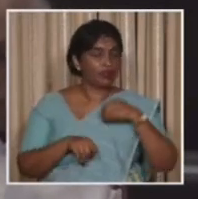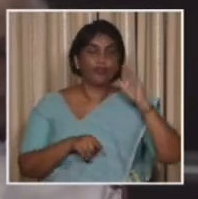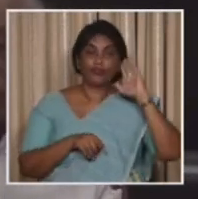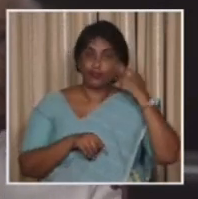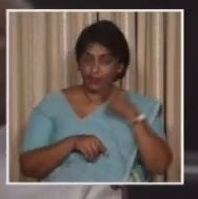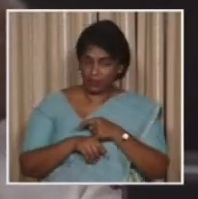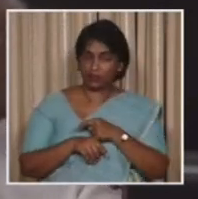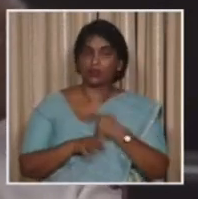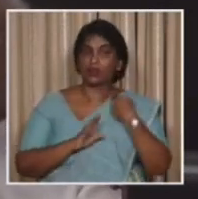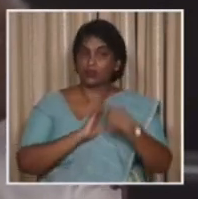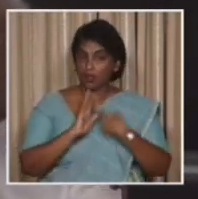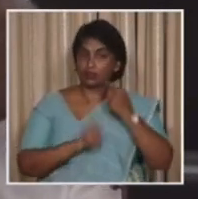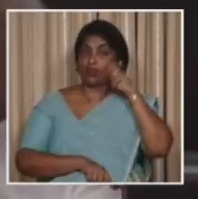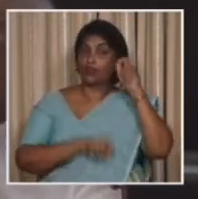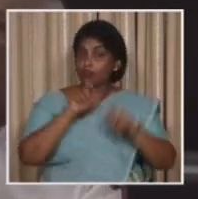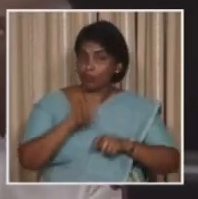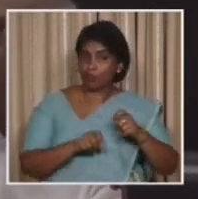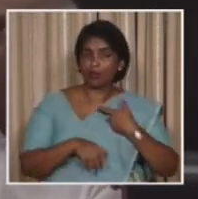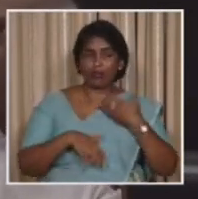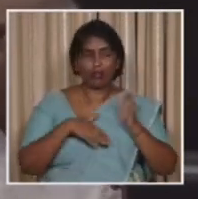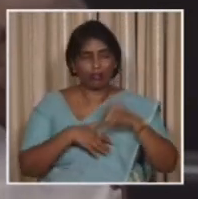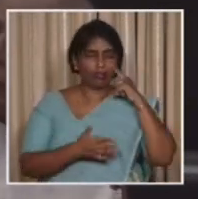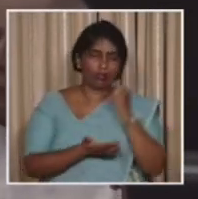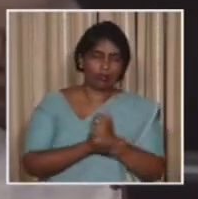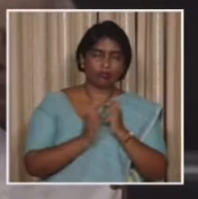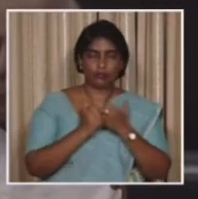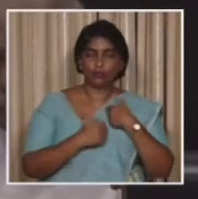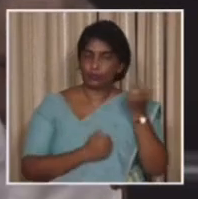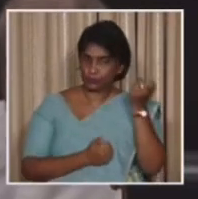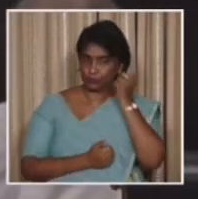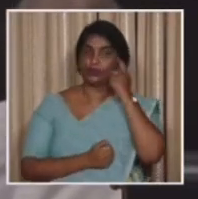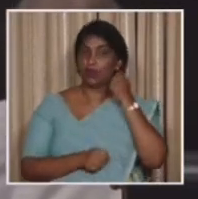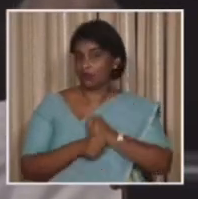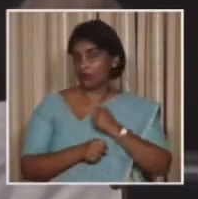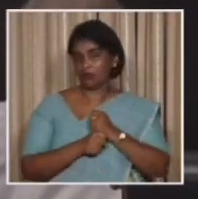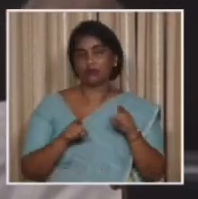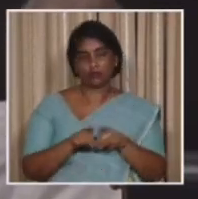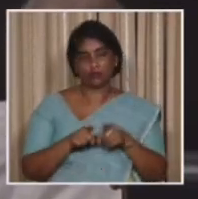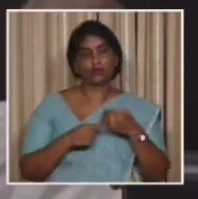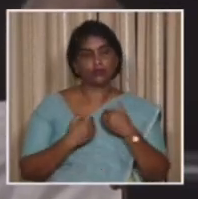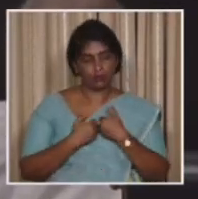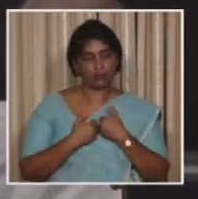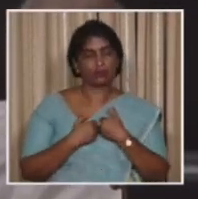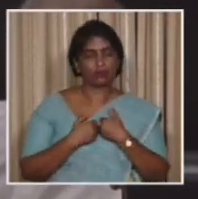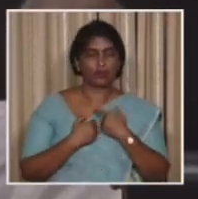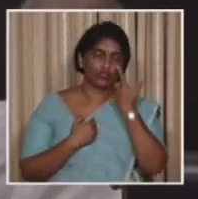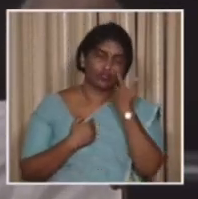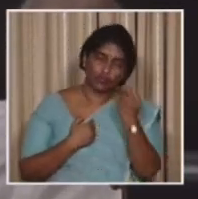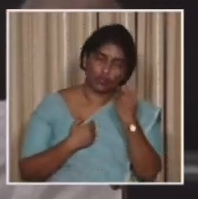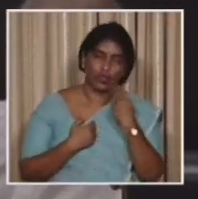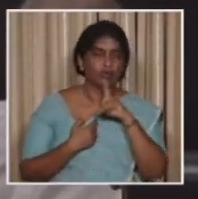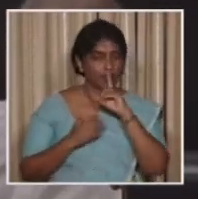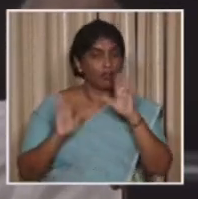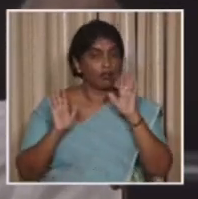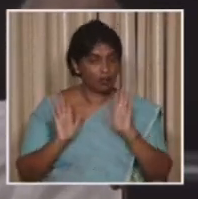විශේෂයෙන්ම මේ රටේ ජනතාවට විඳින්න ඕන අපහසුකම් මම දන්නවා. ඒ ගැන ආණ්ඩුවක් හැටියට අපිට සමාව ඉල්ලන්න තියෙනවා.